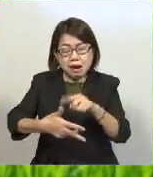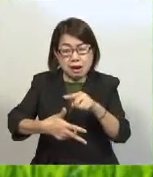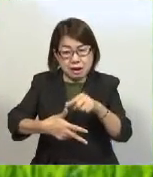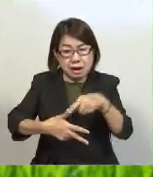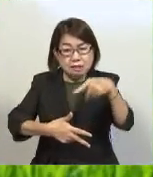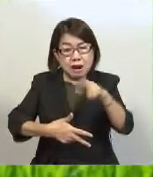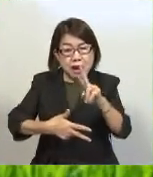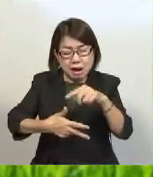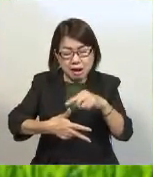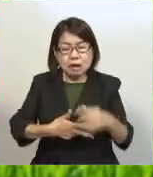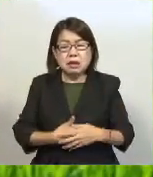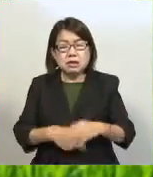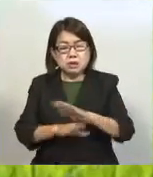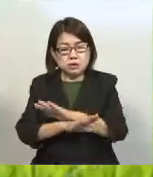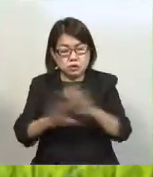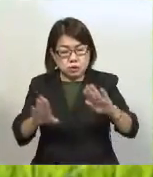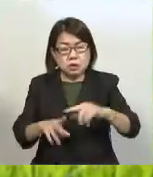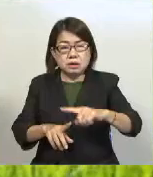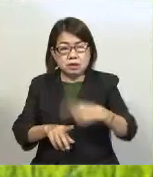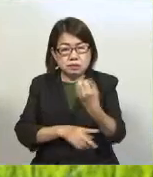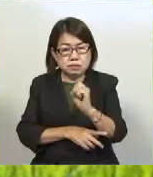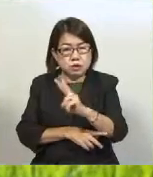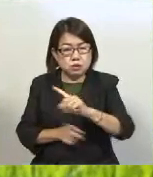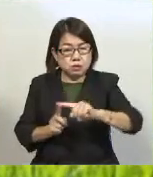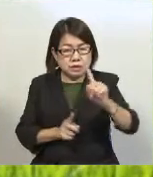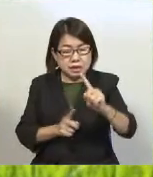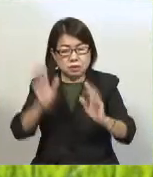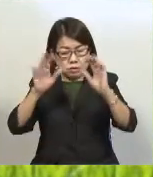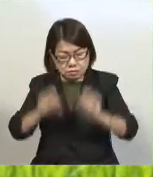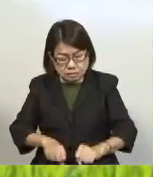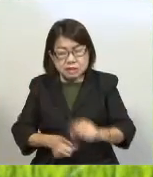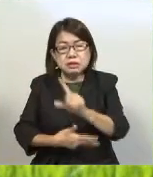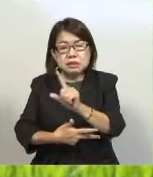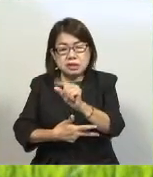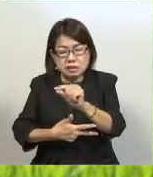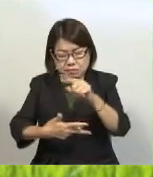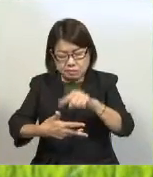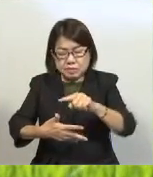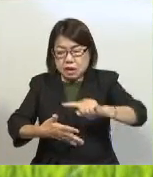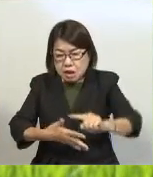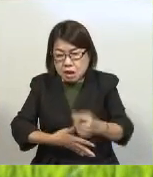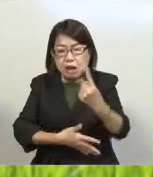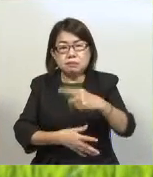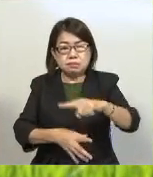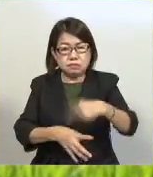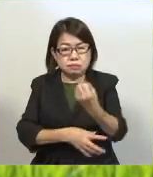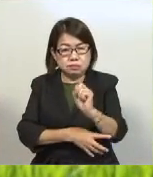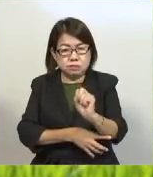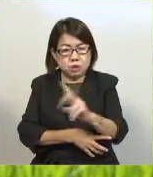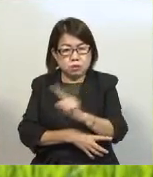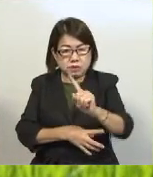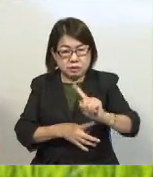ใช้ภายในวันที่1ธันวาคมนี้จำนวน20คนให้ยกเลิกใช้ในวันที่1ธันวาค